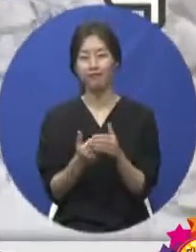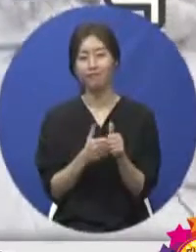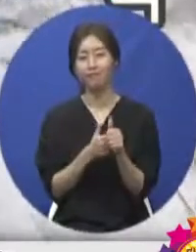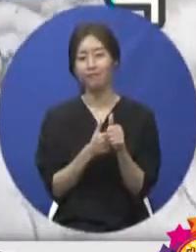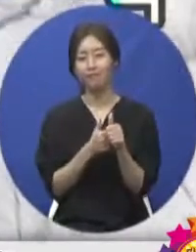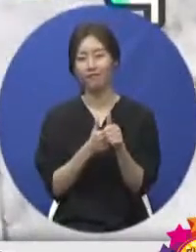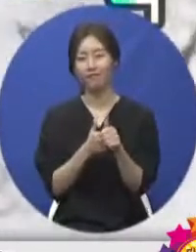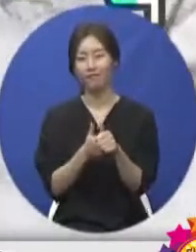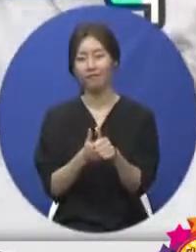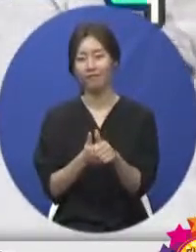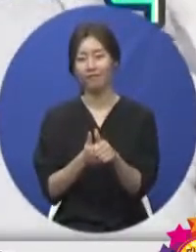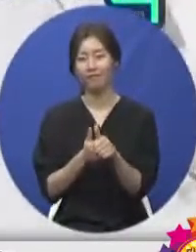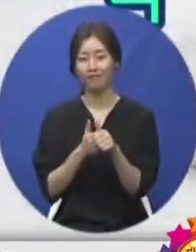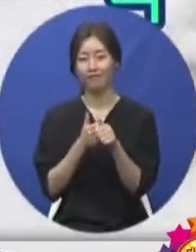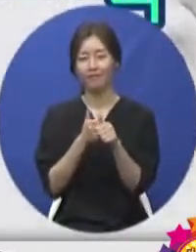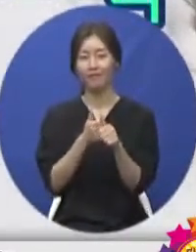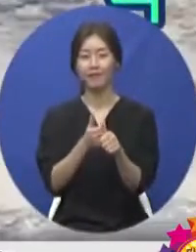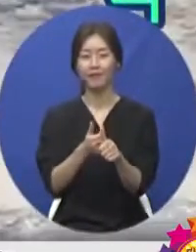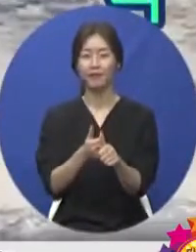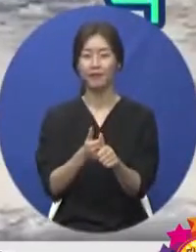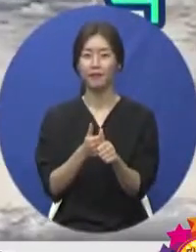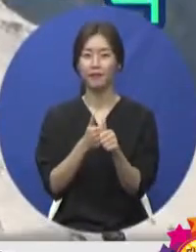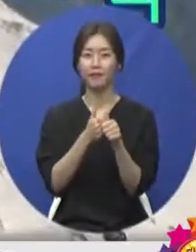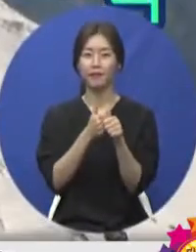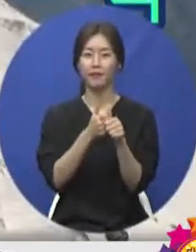등불을 따라